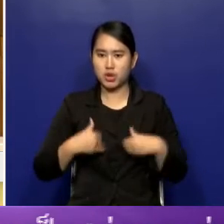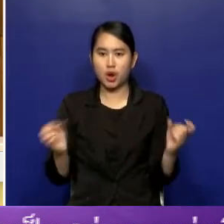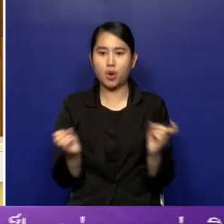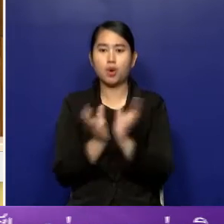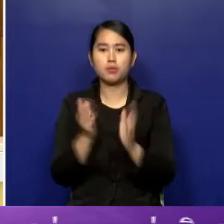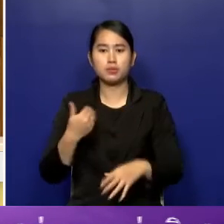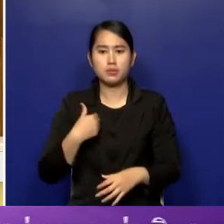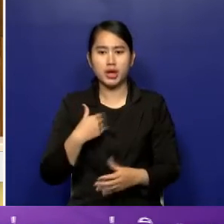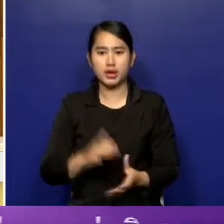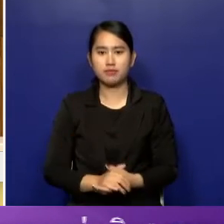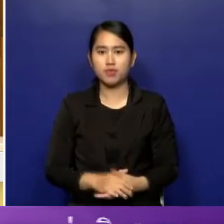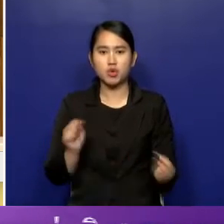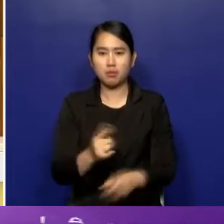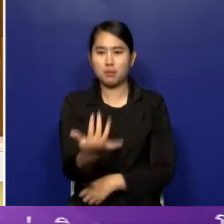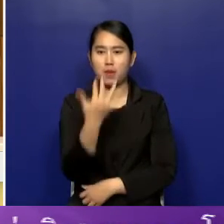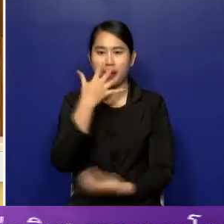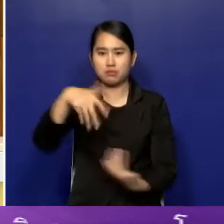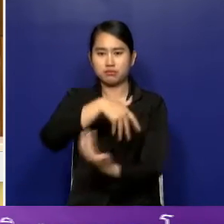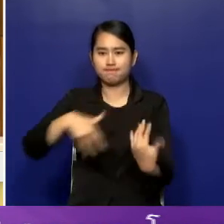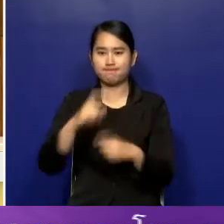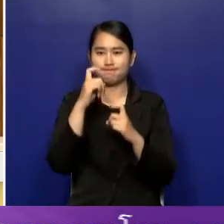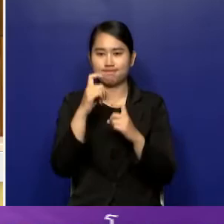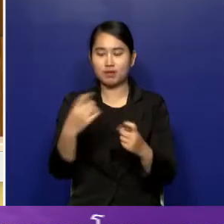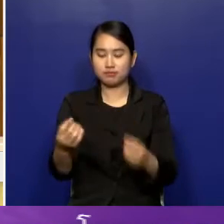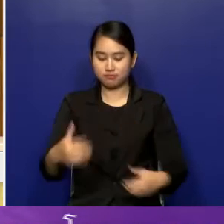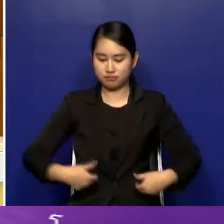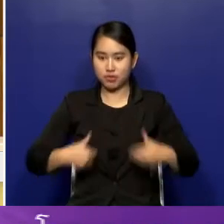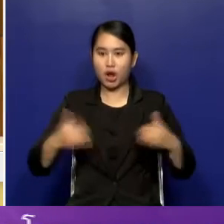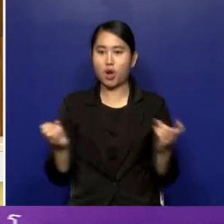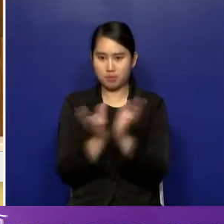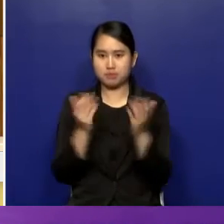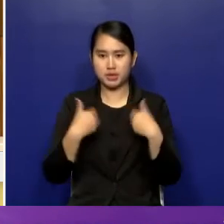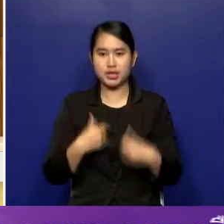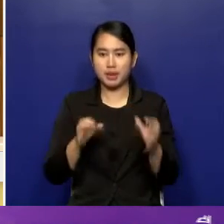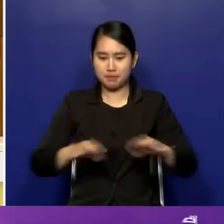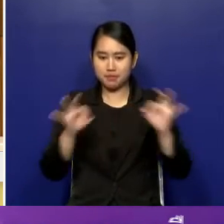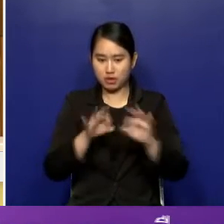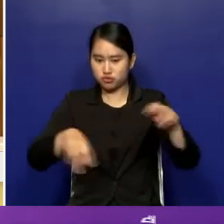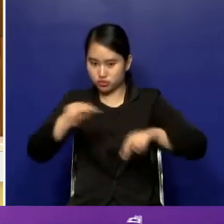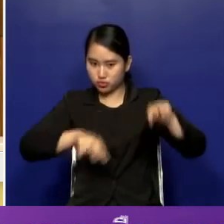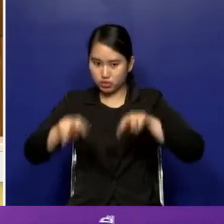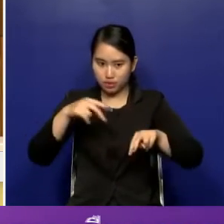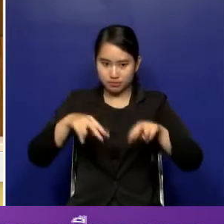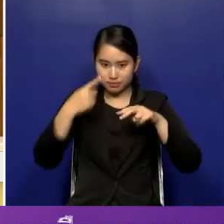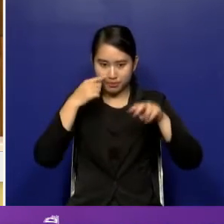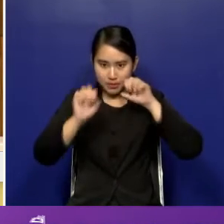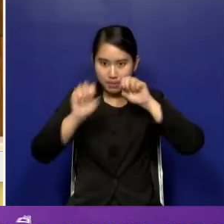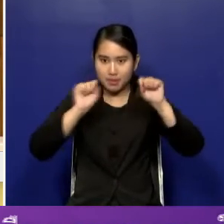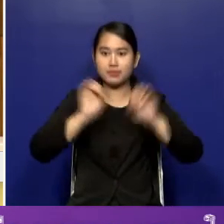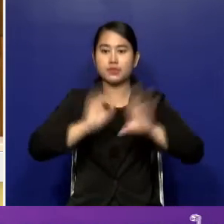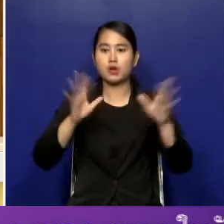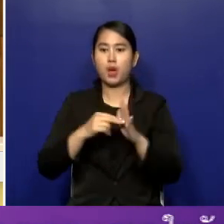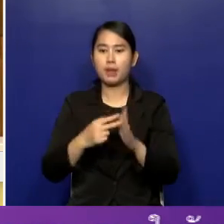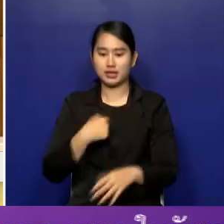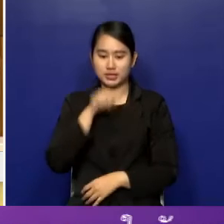ขาอัี้กจำเปตองตัวสอบนะครับ ให้ชดเจนเกิดขึ้น เราไมเรยกไปปิด